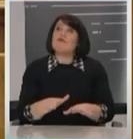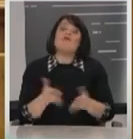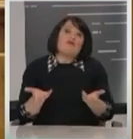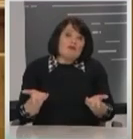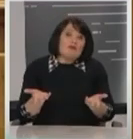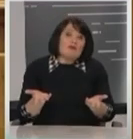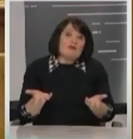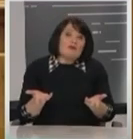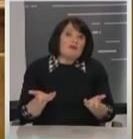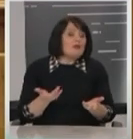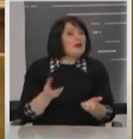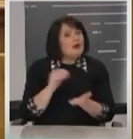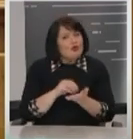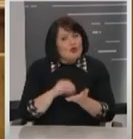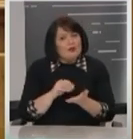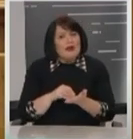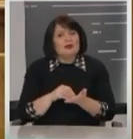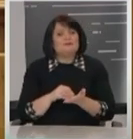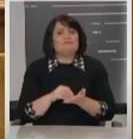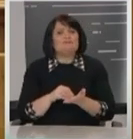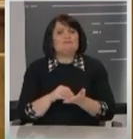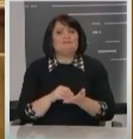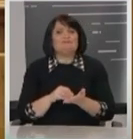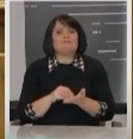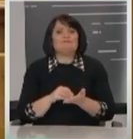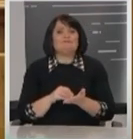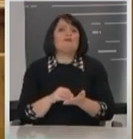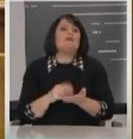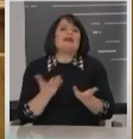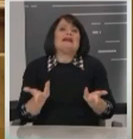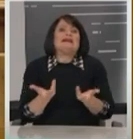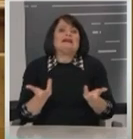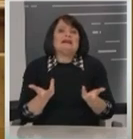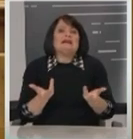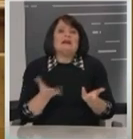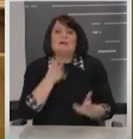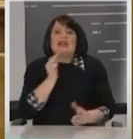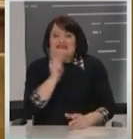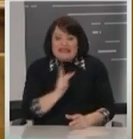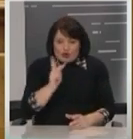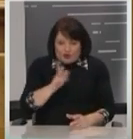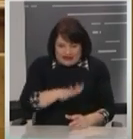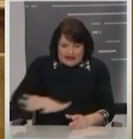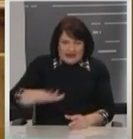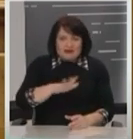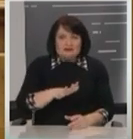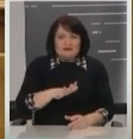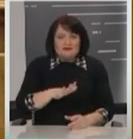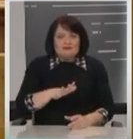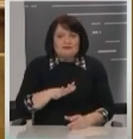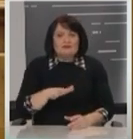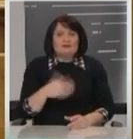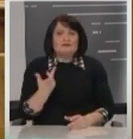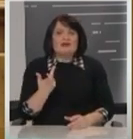είναι, αν θέλετε, αυτό το δαρβινικό κοινωνικό περιβάλλον όπου